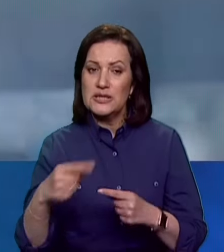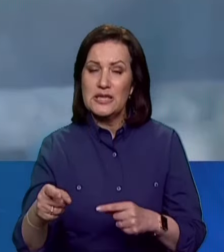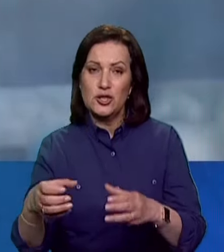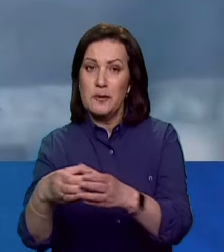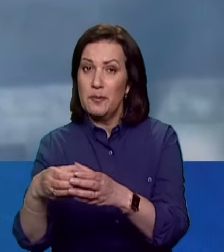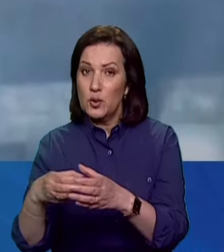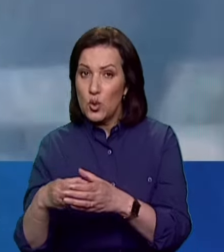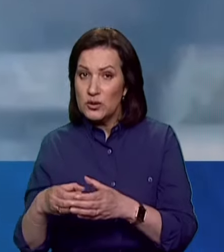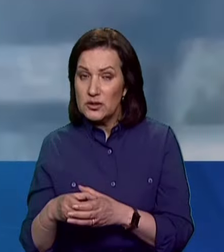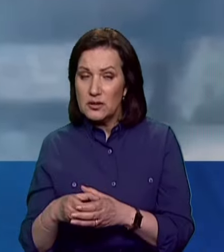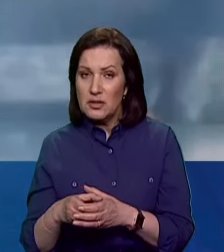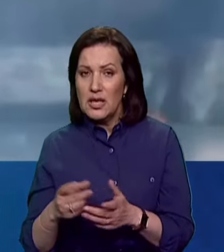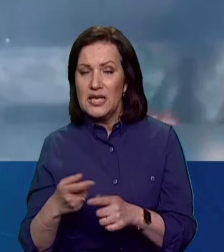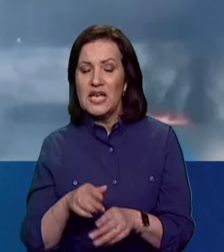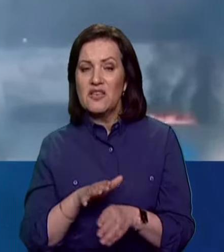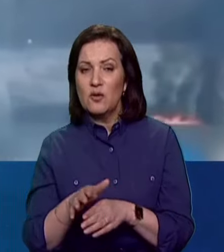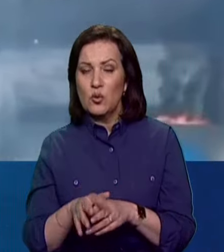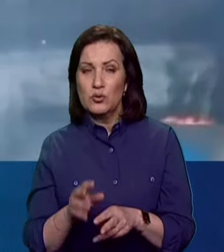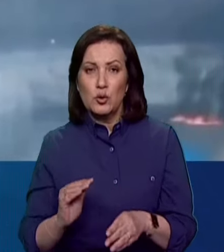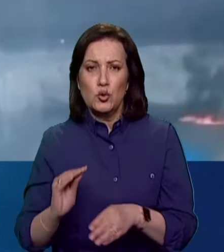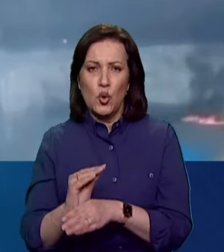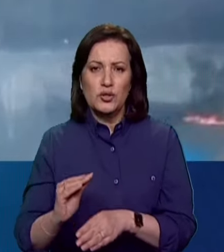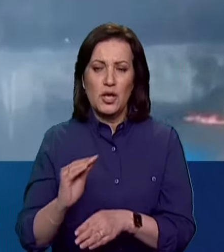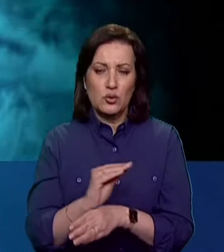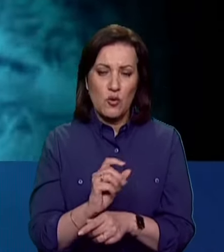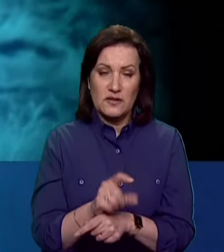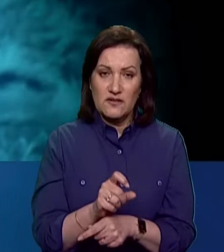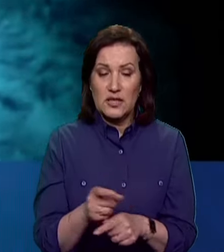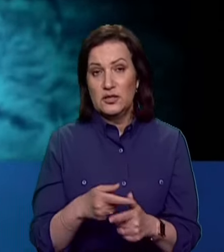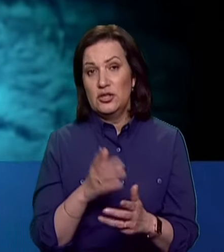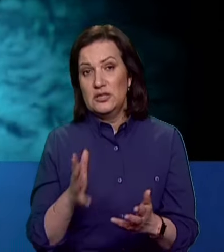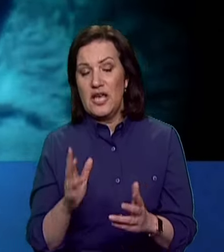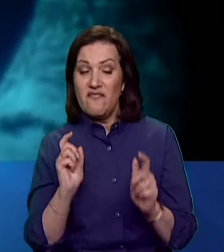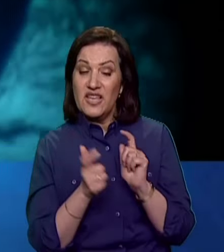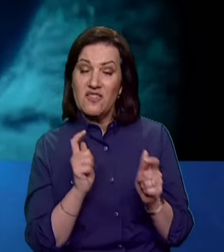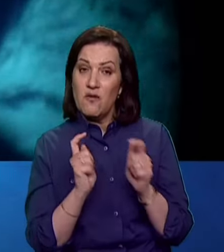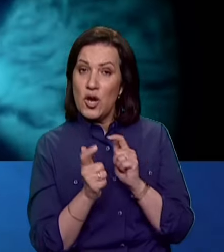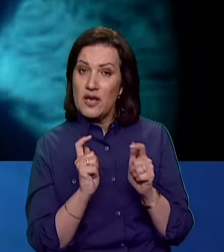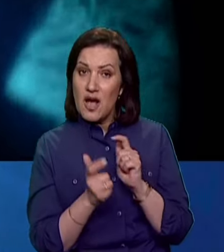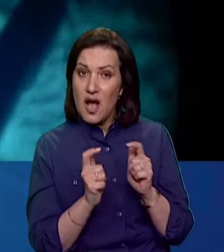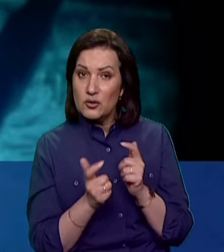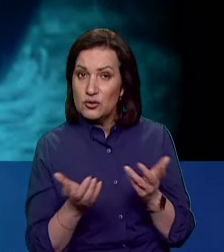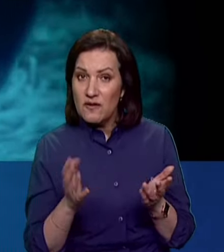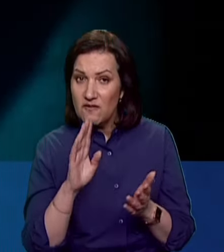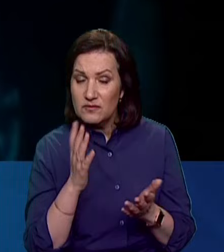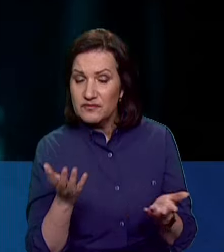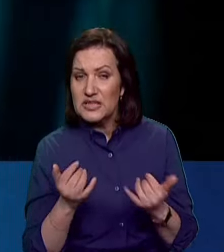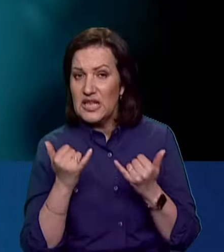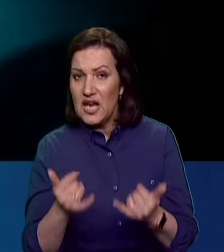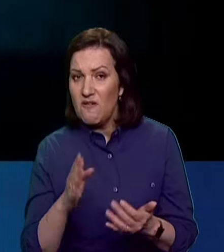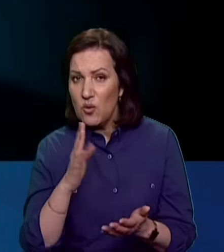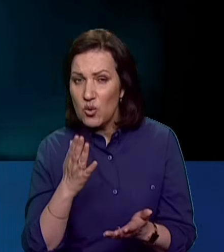іншими підрозділами, які виконуватимуть додаткове завдання. Чи це відволікаючий удар